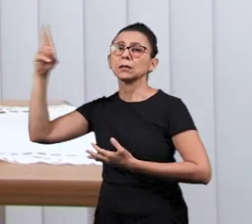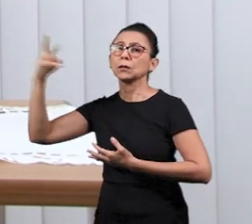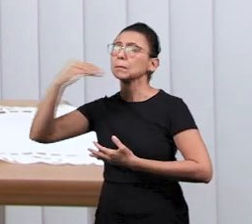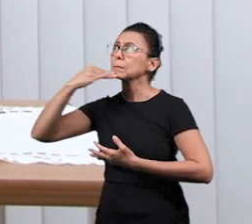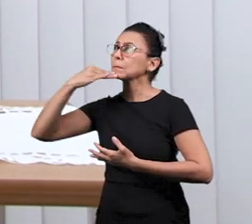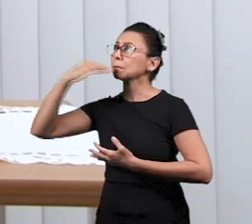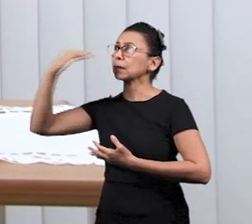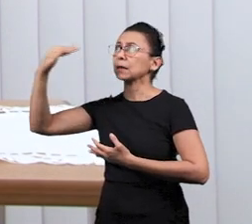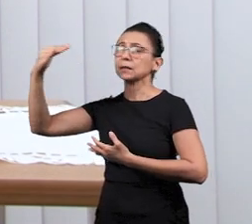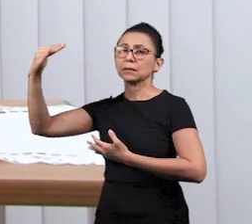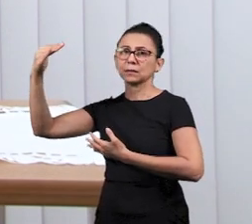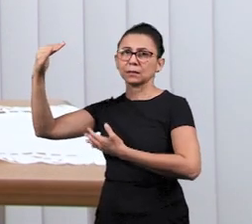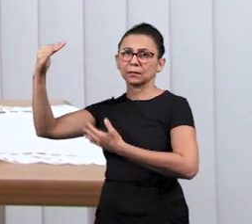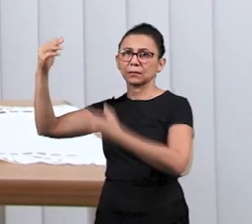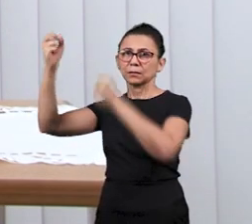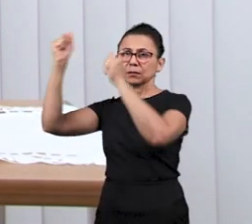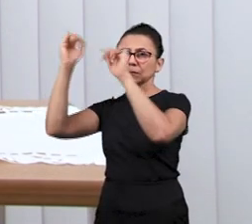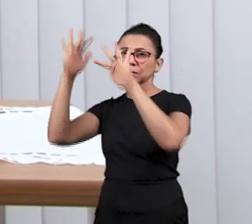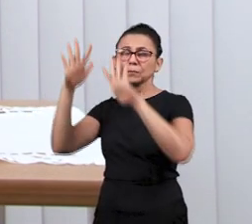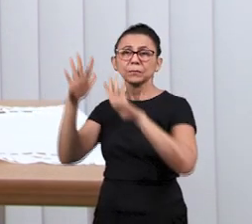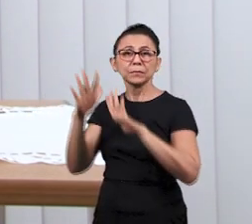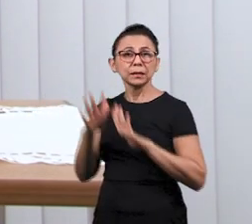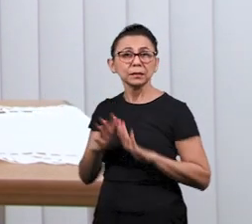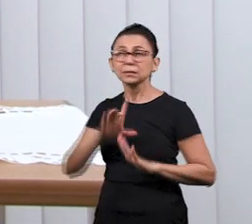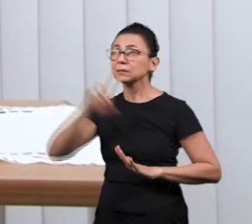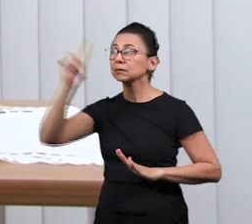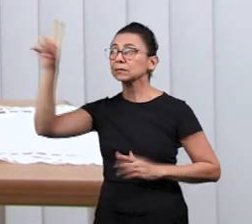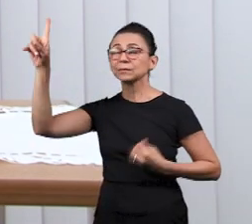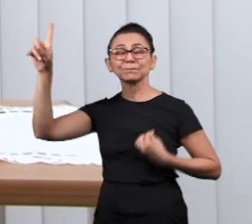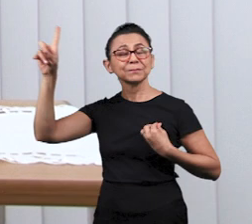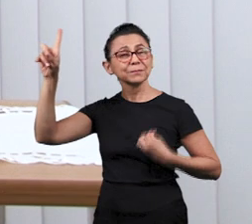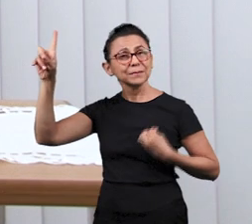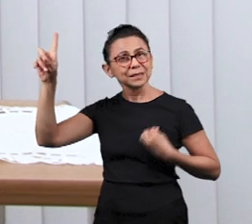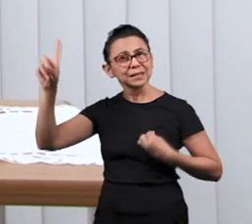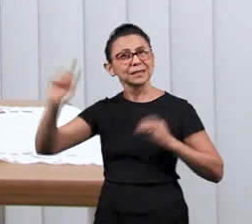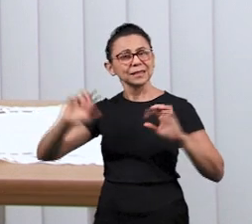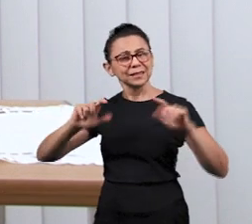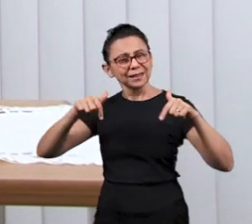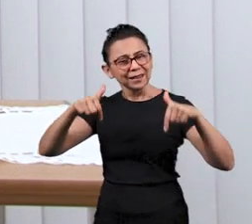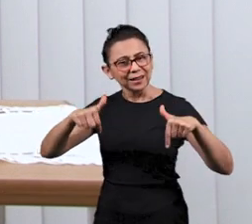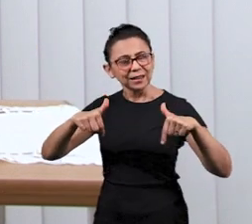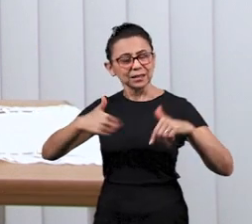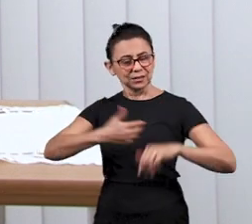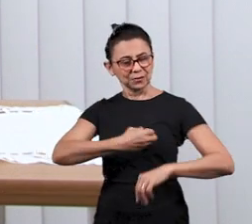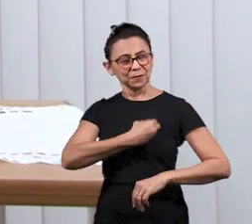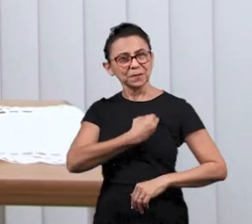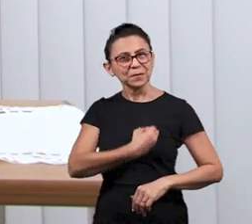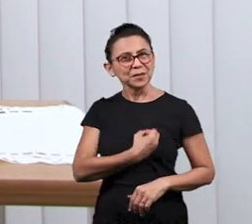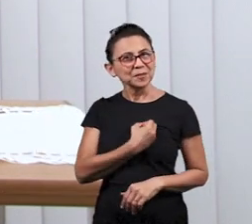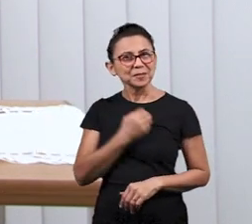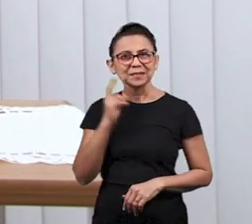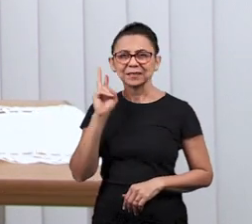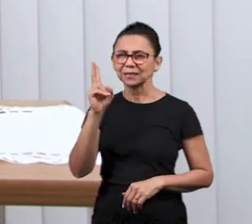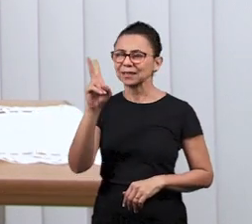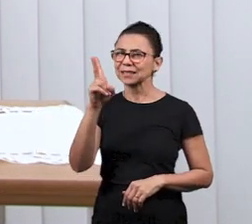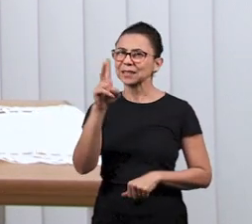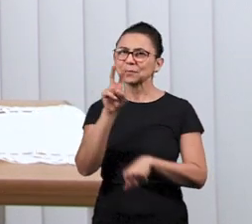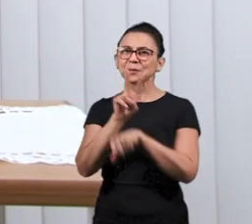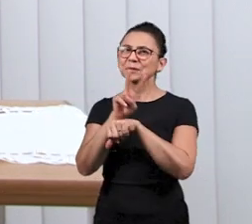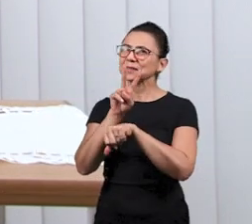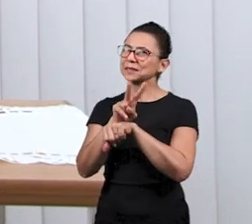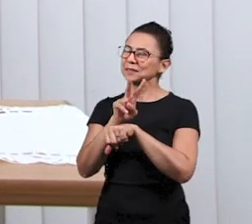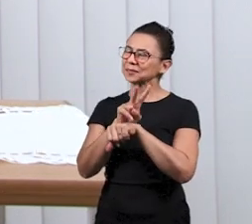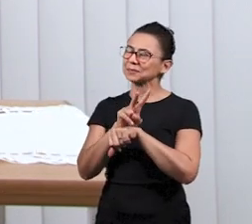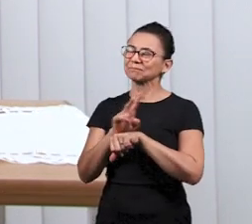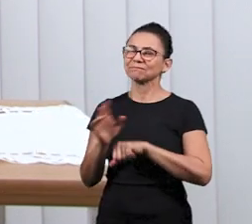Нему, простереть наши духовные руки к Нему в поиске благословения. Он